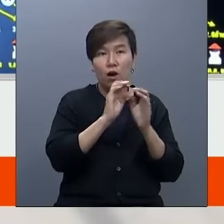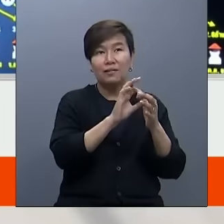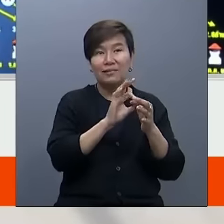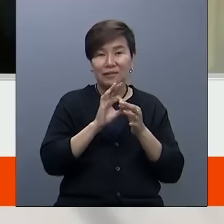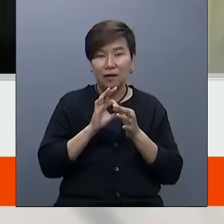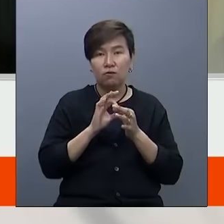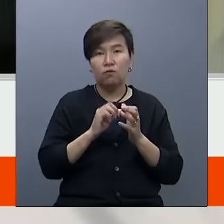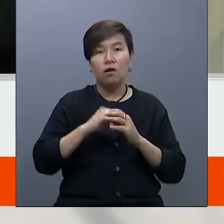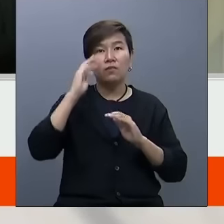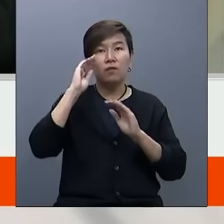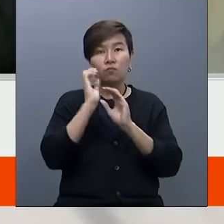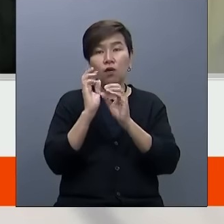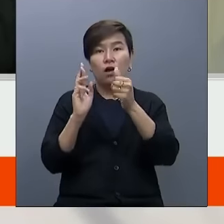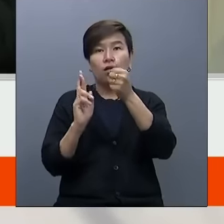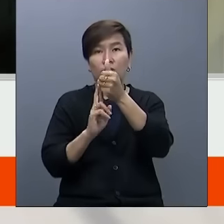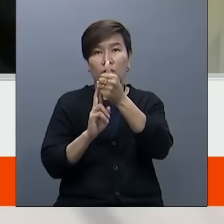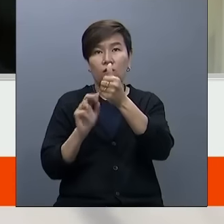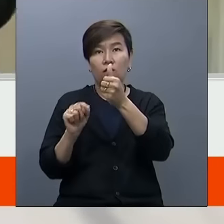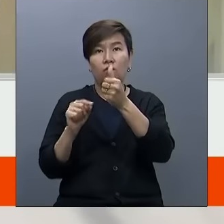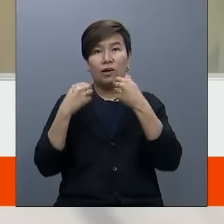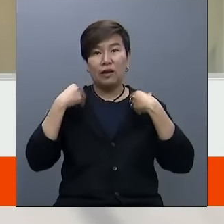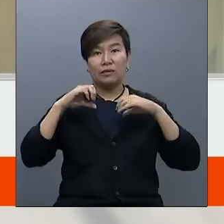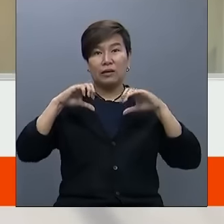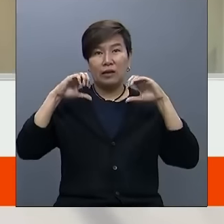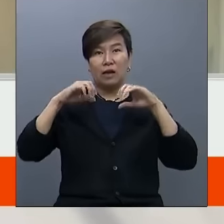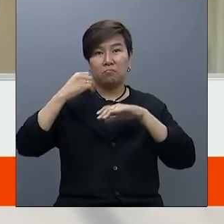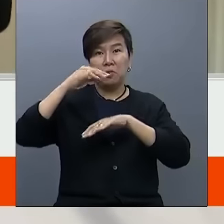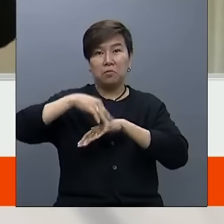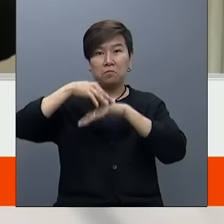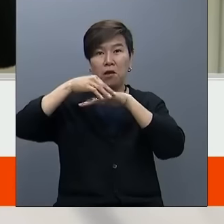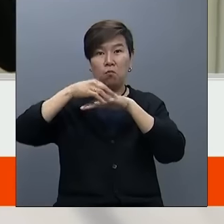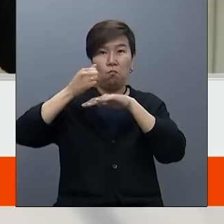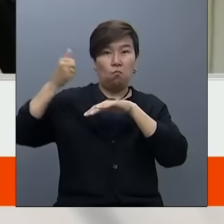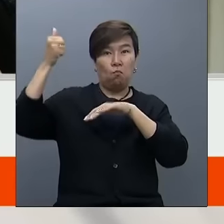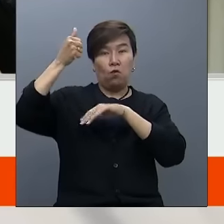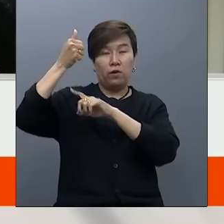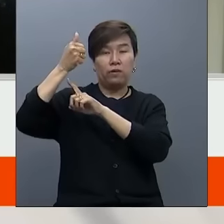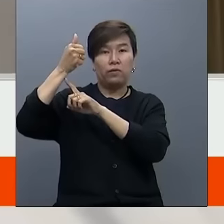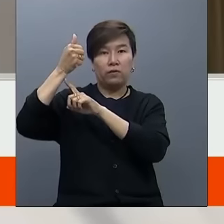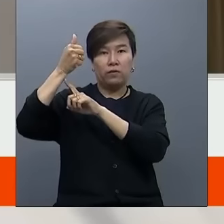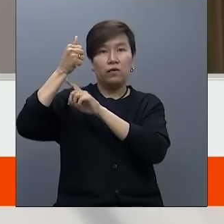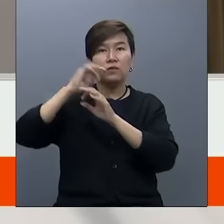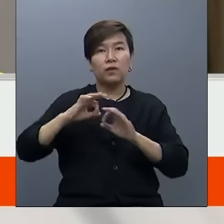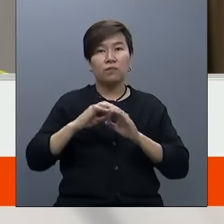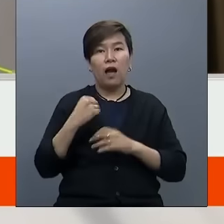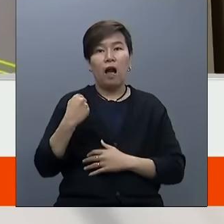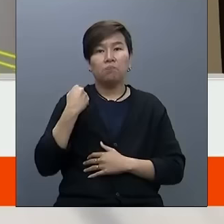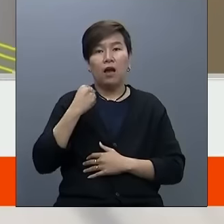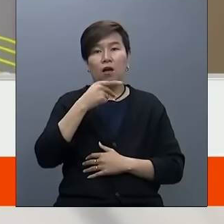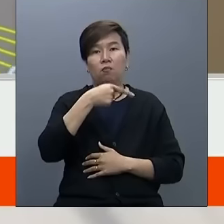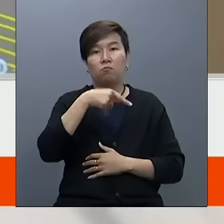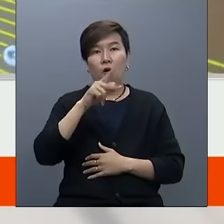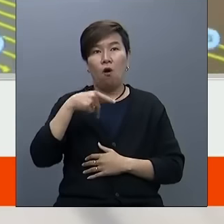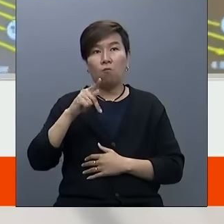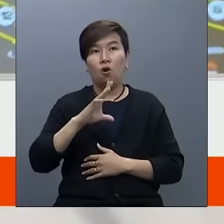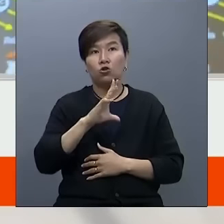รองผบ.ตร.เนี่ยท่านถือว่าเป็นข้าราชการชั้นผู้ใหญ่เป็นนายตำรวจระดับสูงเนี่ยอันเนี้ยต้องเป็นอำนาจของปปช.แต่อ